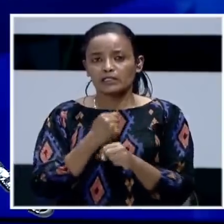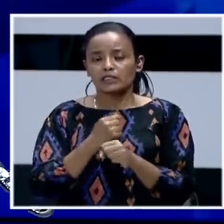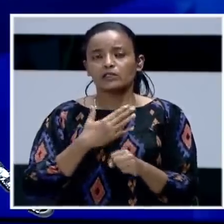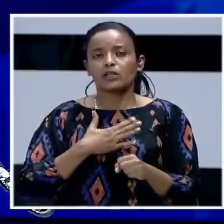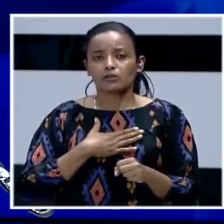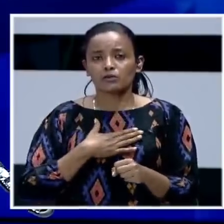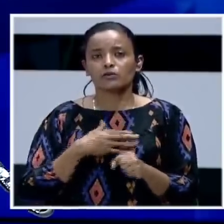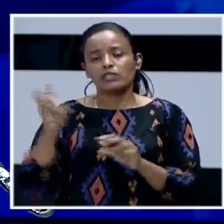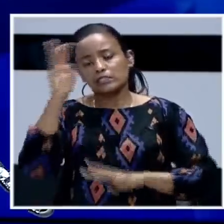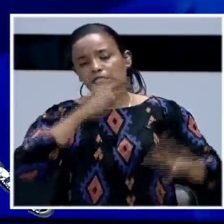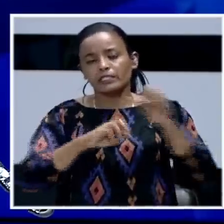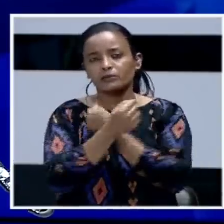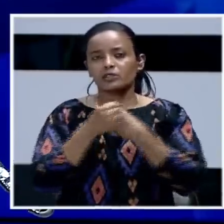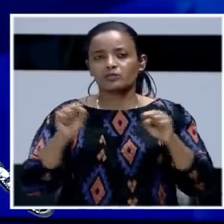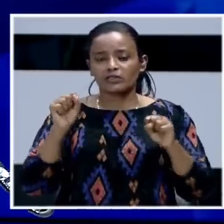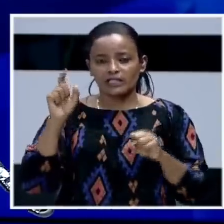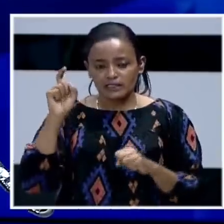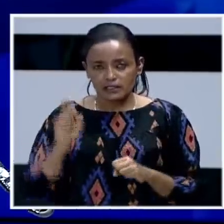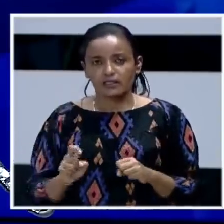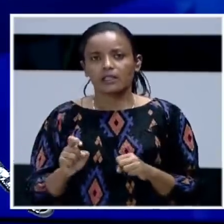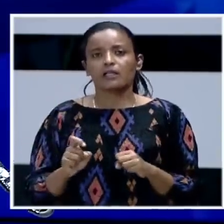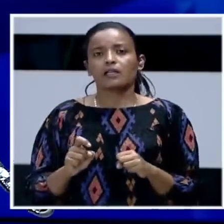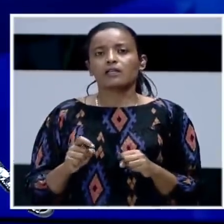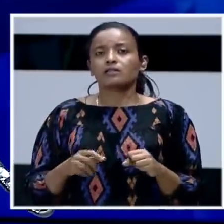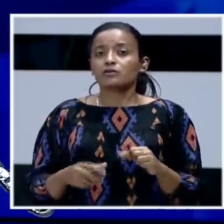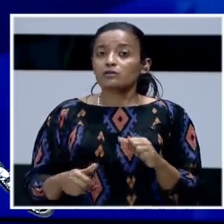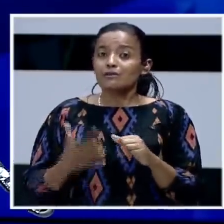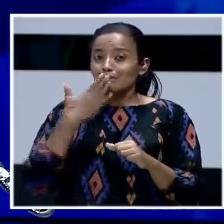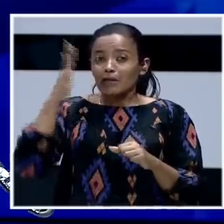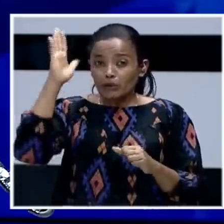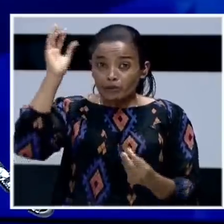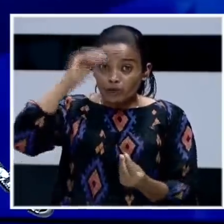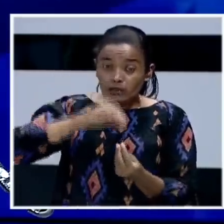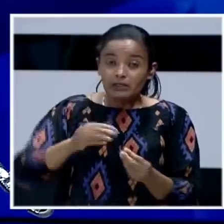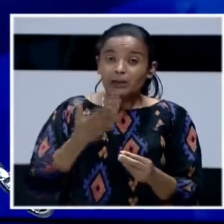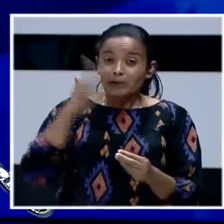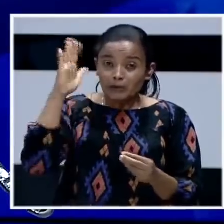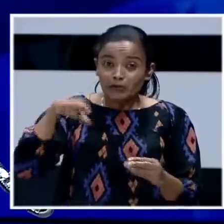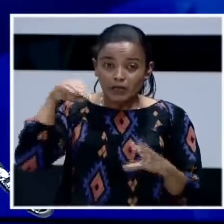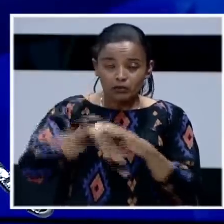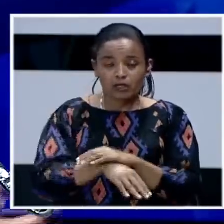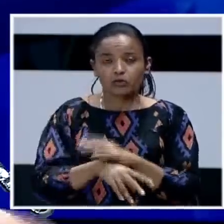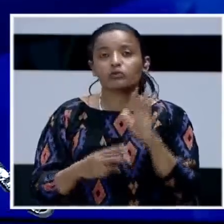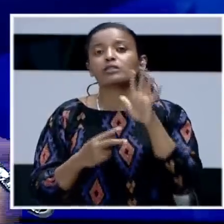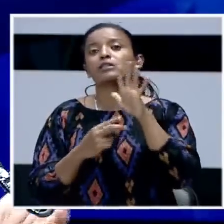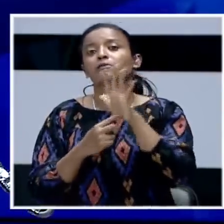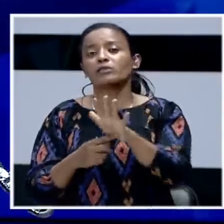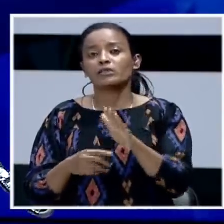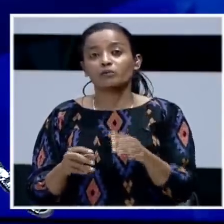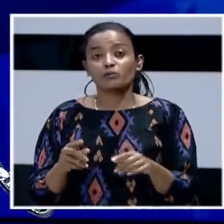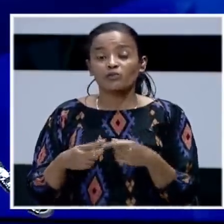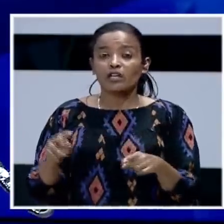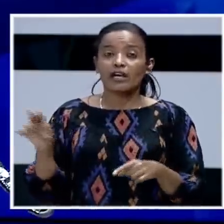هنا. سأجمزيك في تعزقين. تزيك وينو؟ نابزق جدا نجرك نأتوا من نخلقن ملكتاتي زاري النازل مالتي. فلان معروف